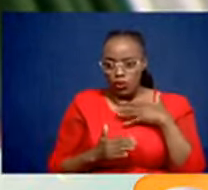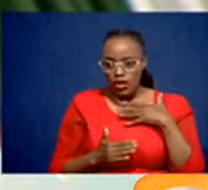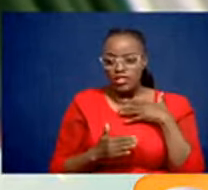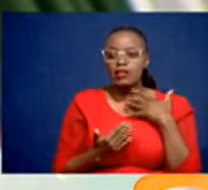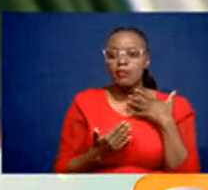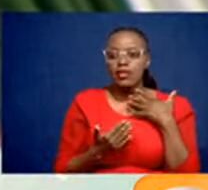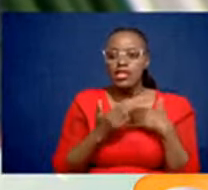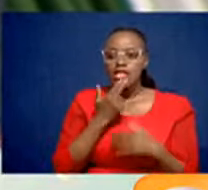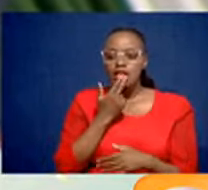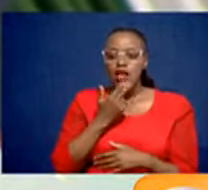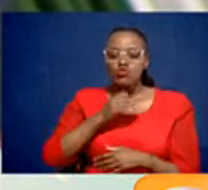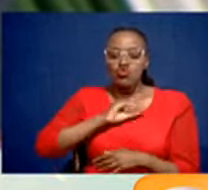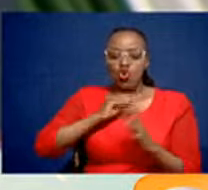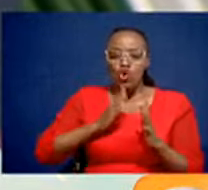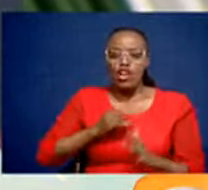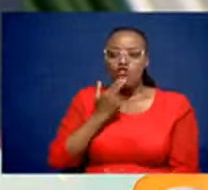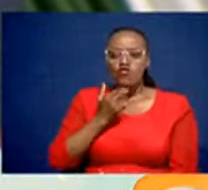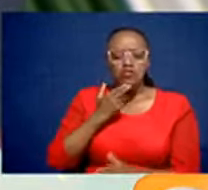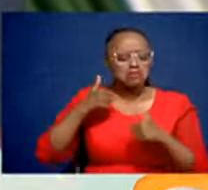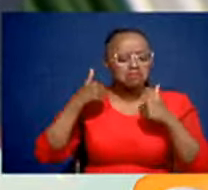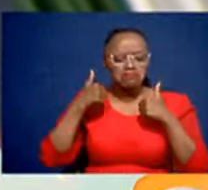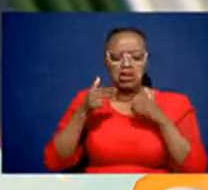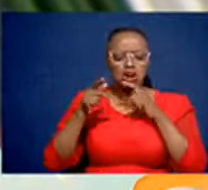miwa. Hiyo ni sawa.